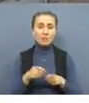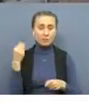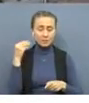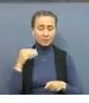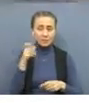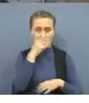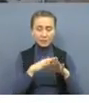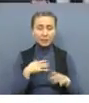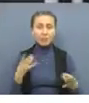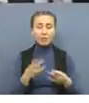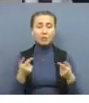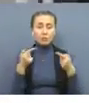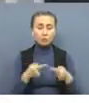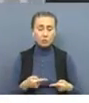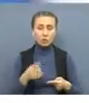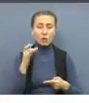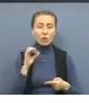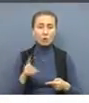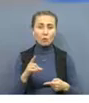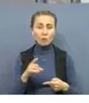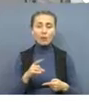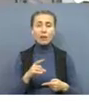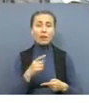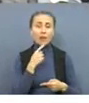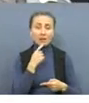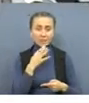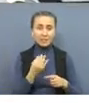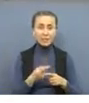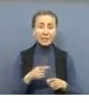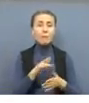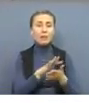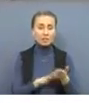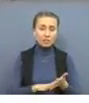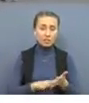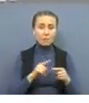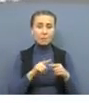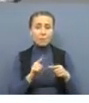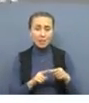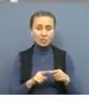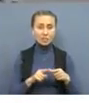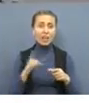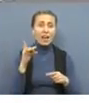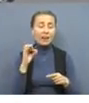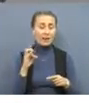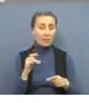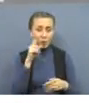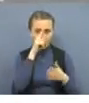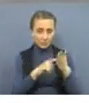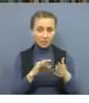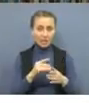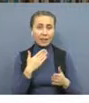роль казахского народа, как государства образующей нации, продолжать укреплять межэтническое и межрелигиозное